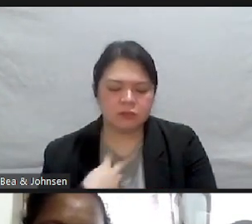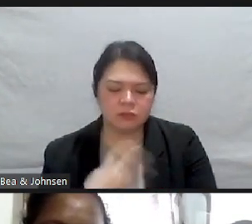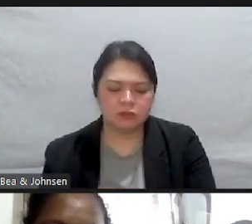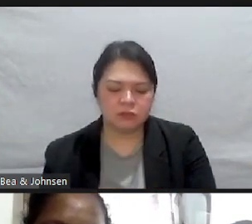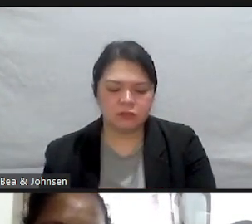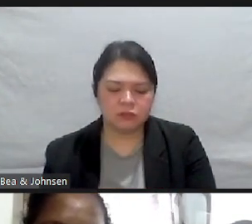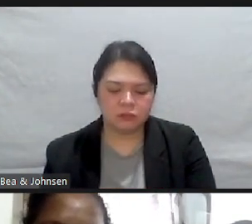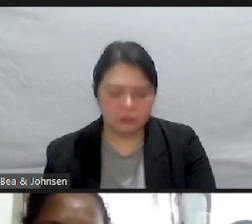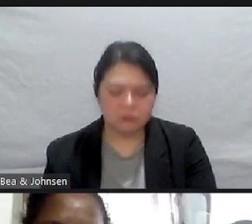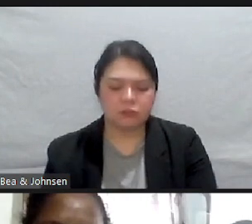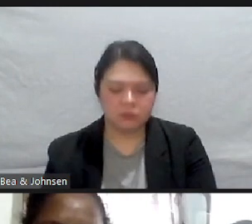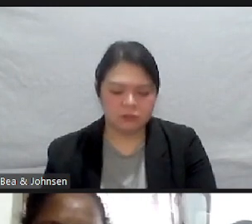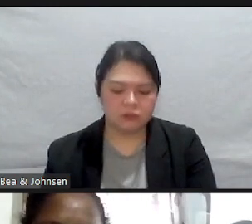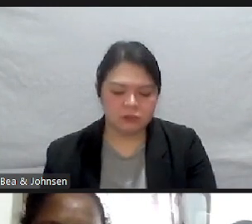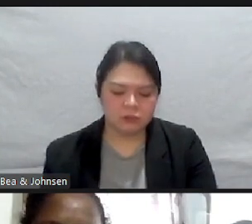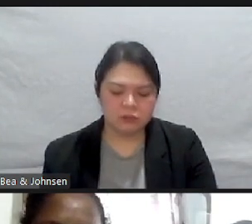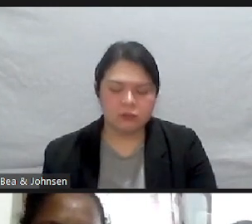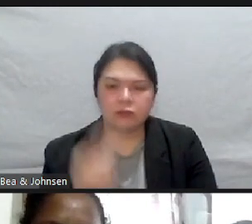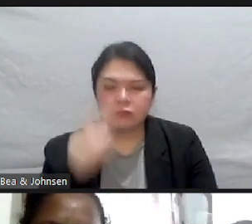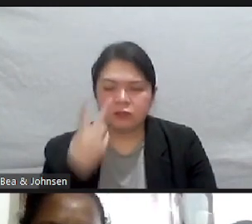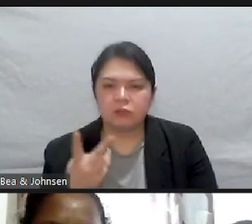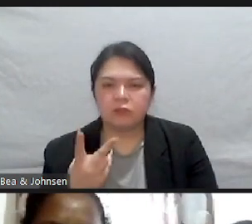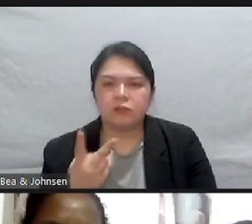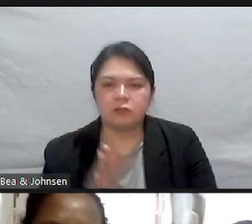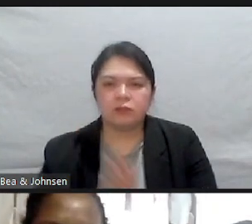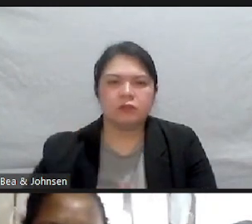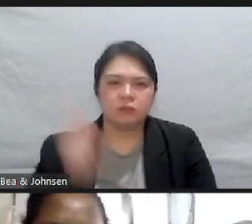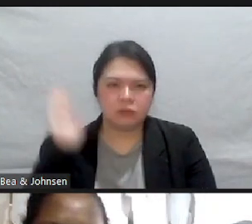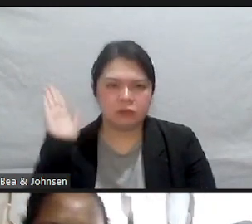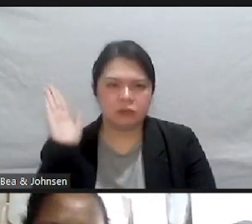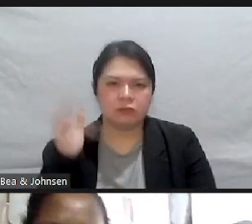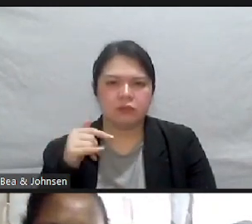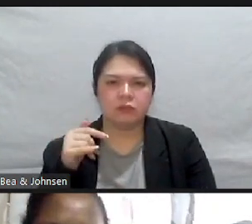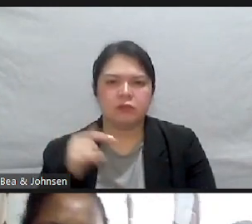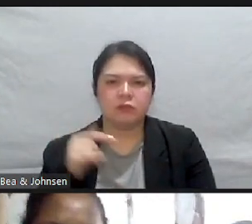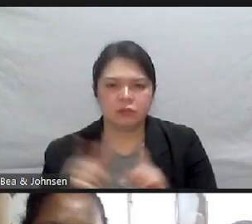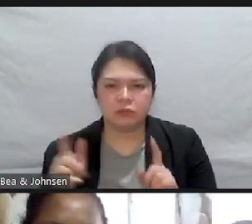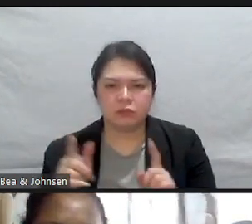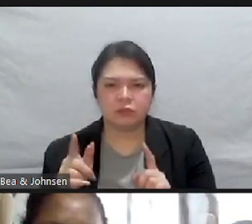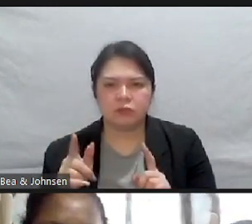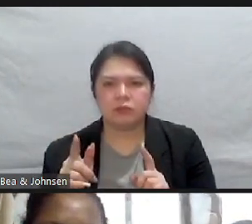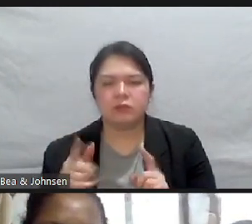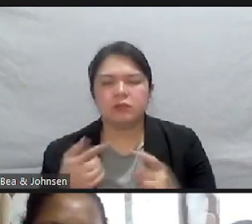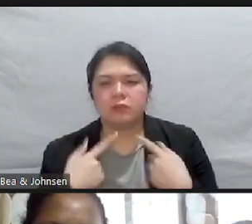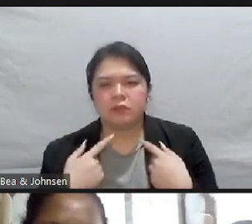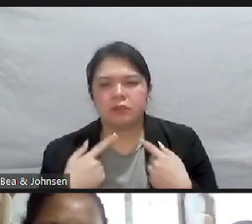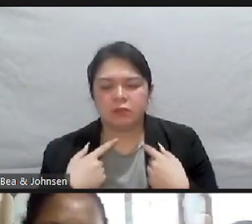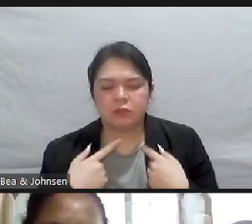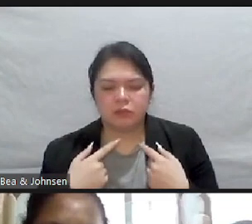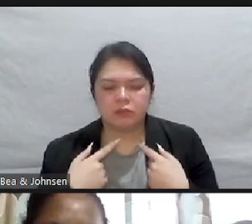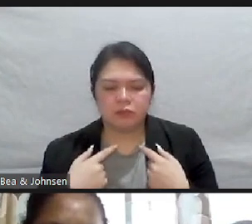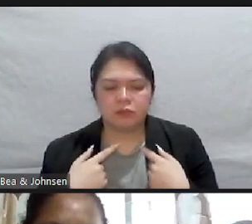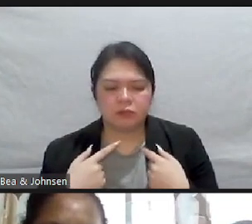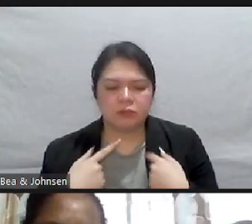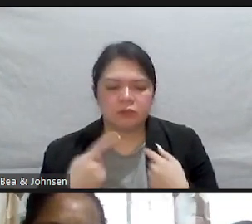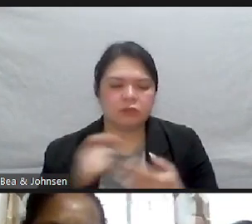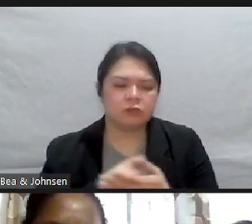Yes po. Kanina nakita ko nag-raise ng hand si Ma'am Poti, pero unahin po lang yung isinulat